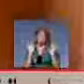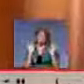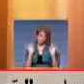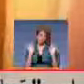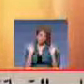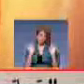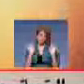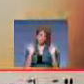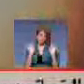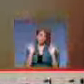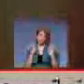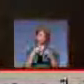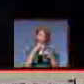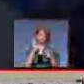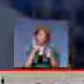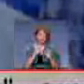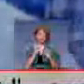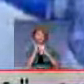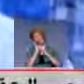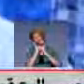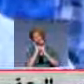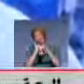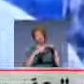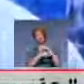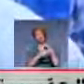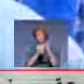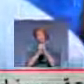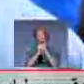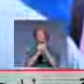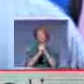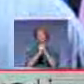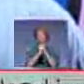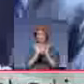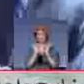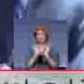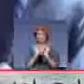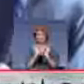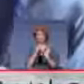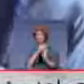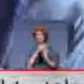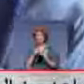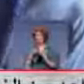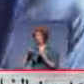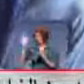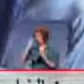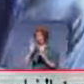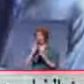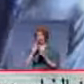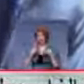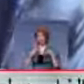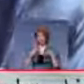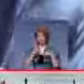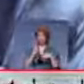ورا على طول. لا ده لازم يباتوا في البيت ولازم يقعدوا في البيت ومحدش يخرجنا من بيتنا، لان بيتنا مش بيتهم هم. انما ذلكم الشيطان يخوف